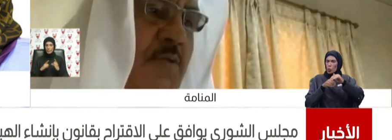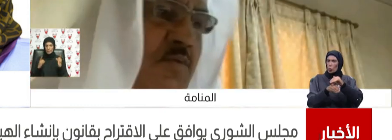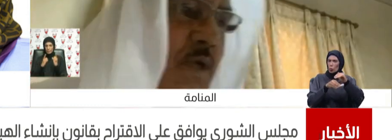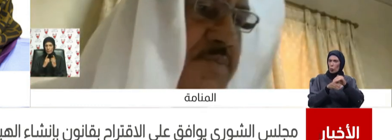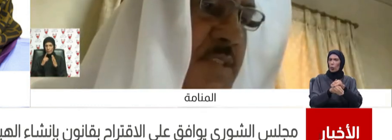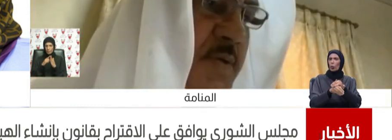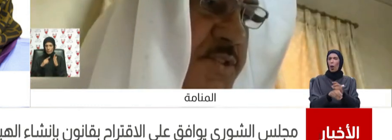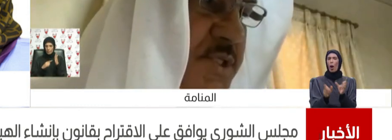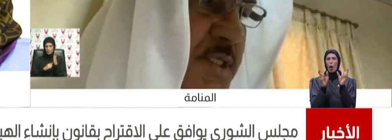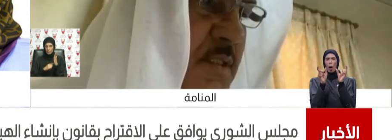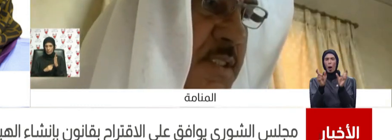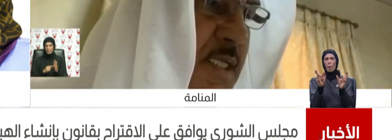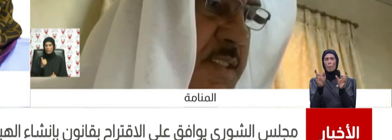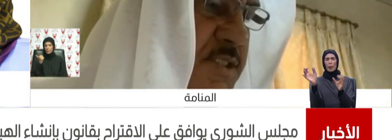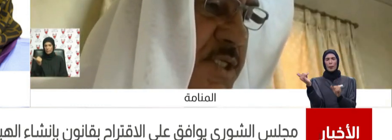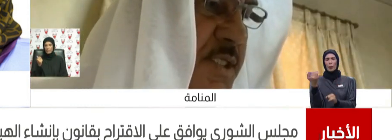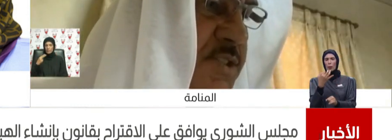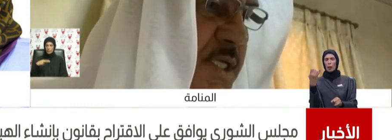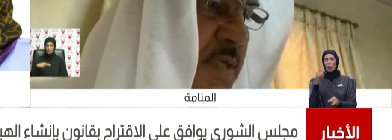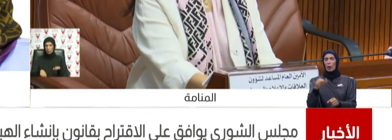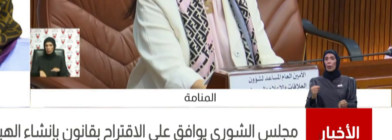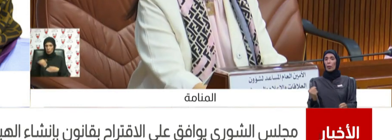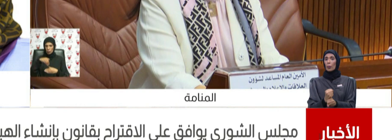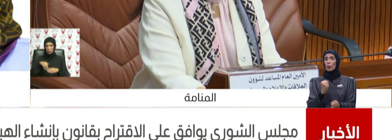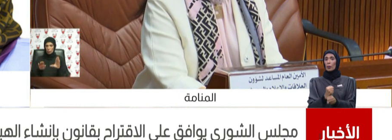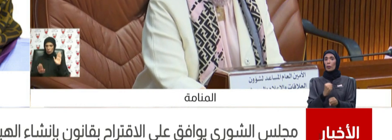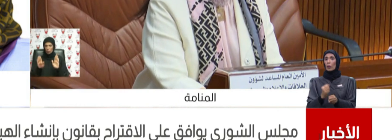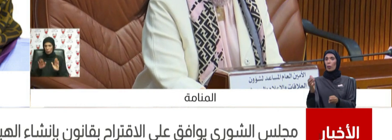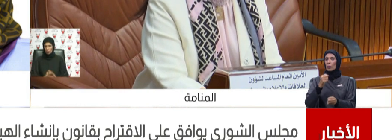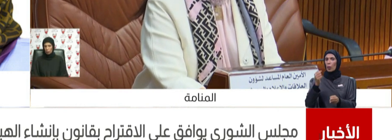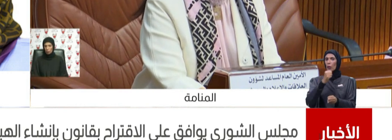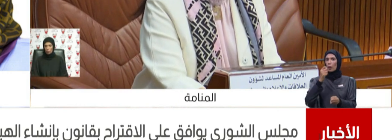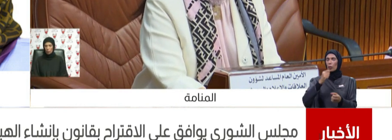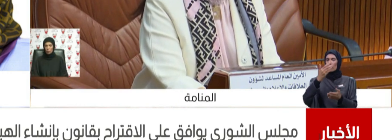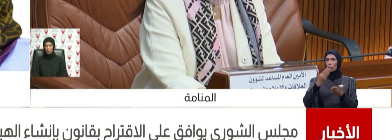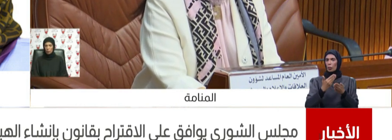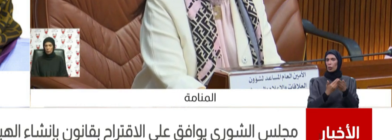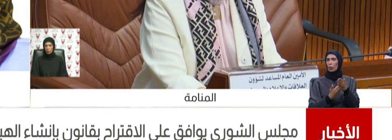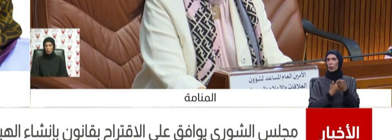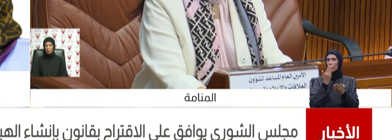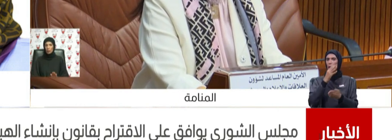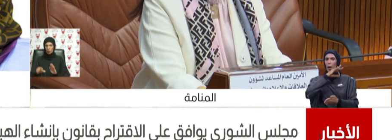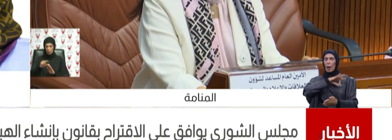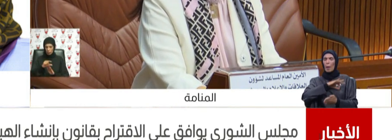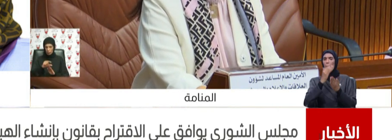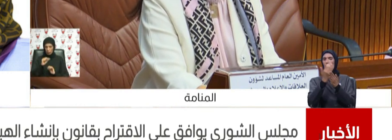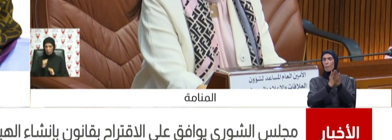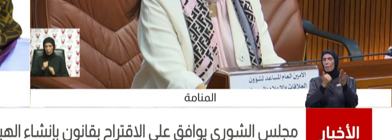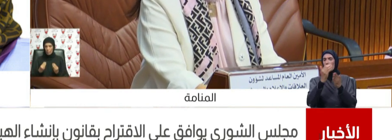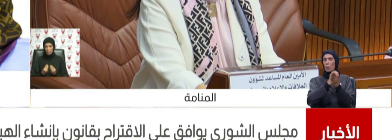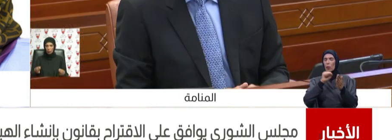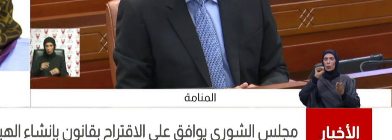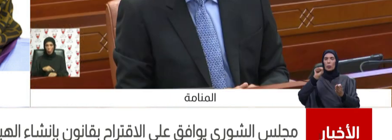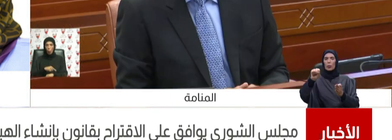استراتيجي آمن، وفي ذات الوقت نعمل على إتاحة فرص استثمارية ذات جدوى اقتصادية خاصة